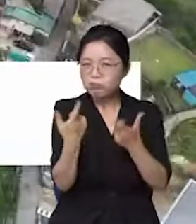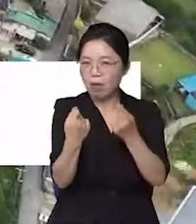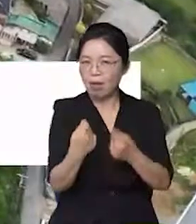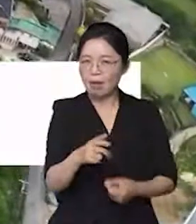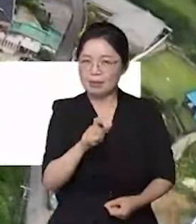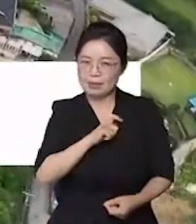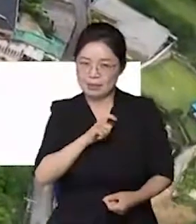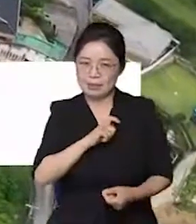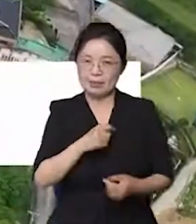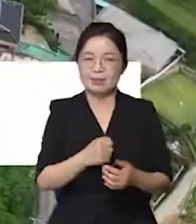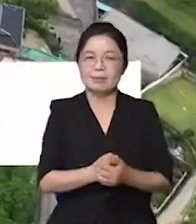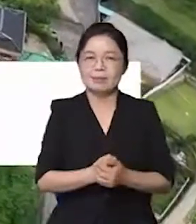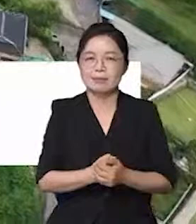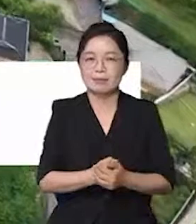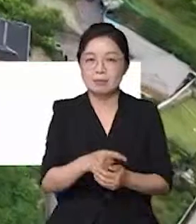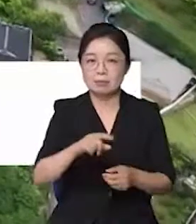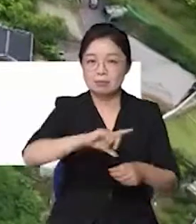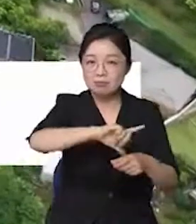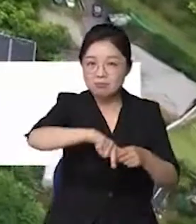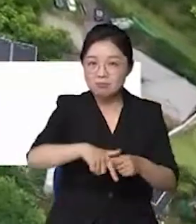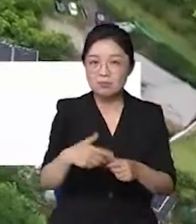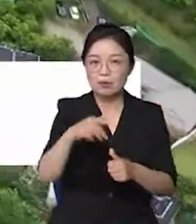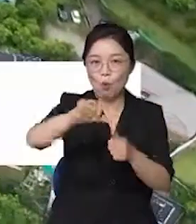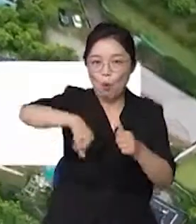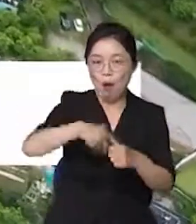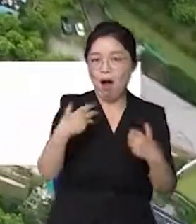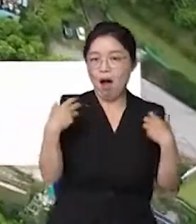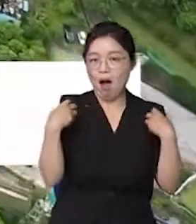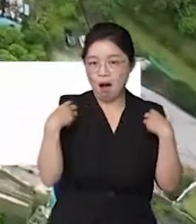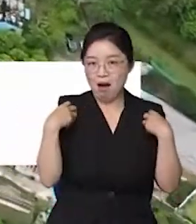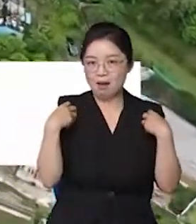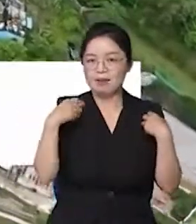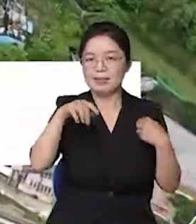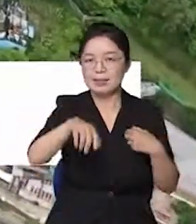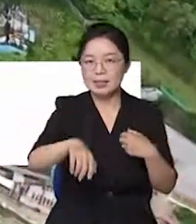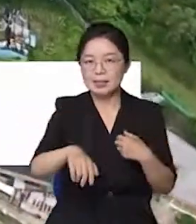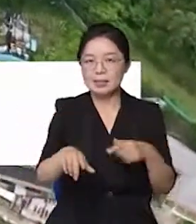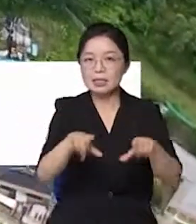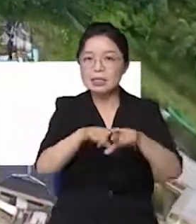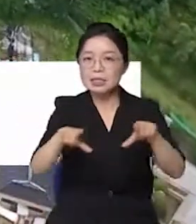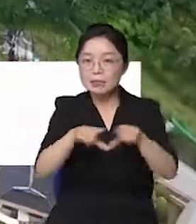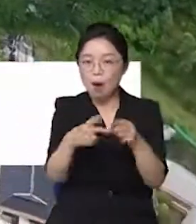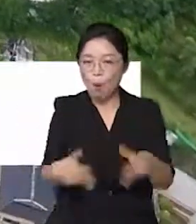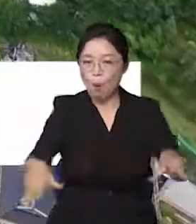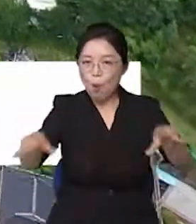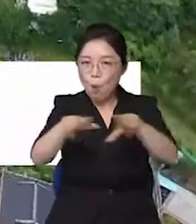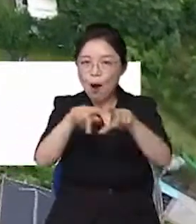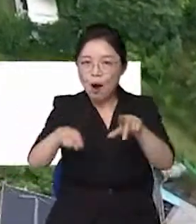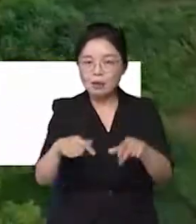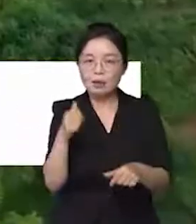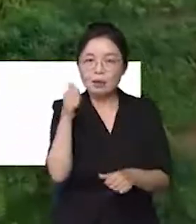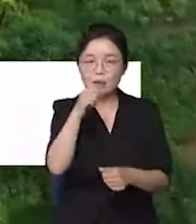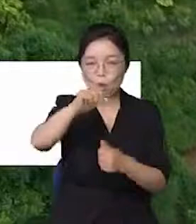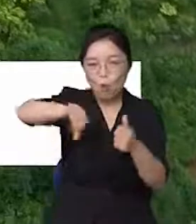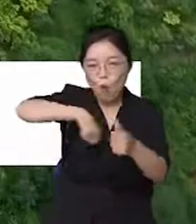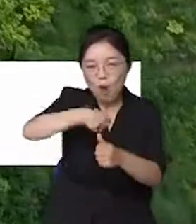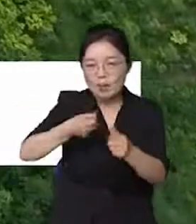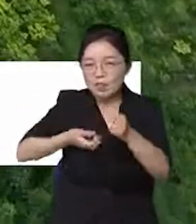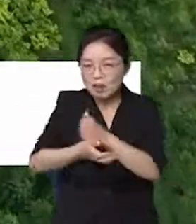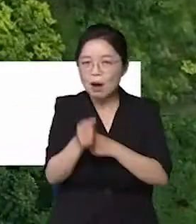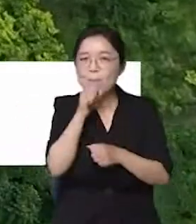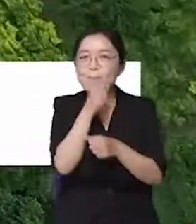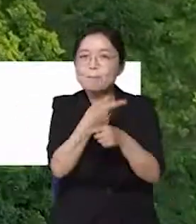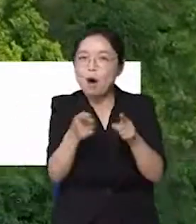있습니다. 영산강 유역환경청은 지난해 12월 순천 민간공원 특례 사업이 환경영향평가 대상이라는